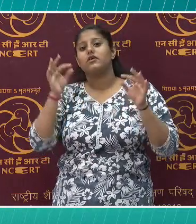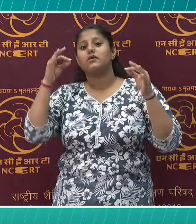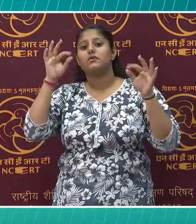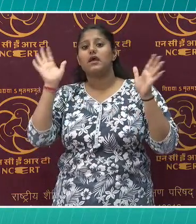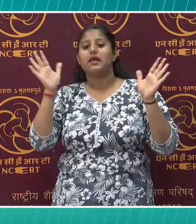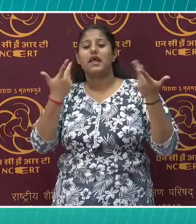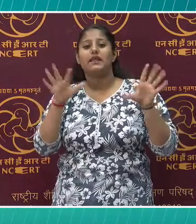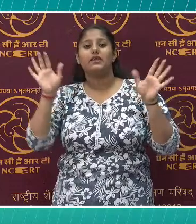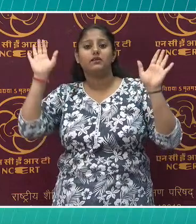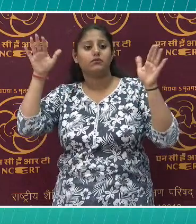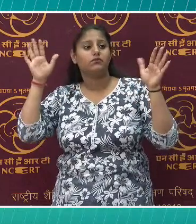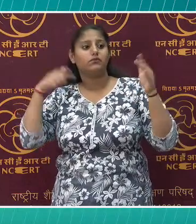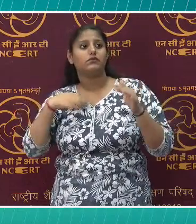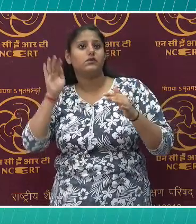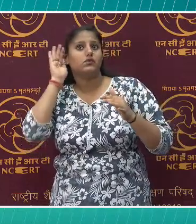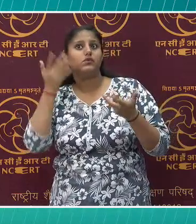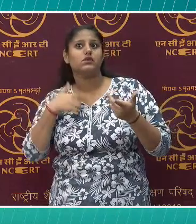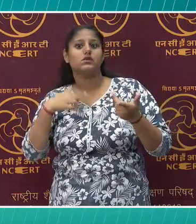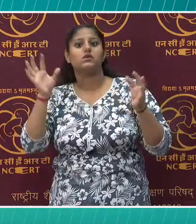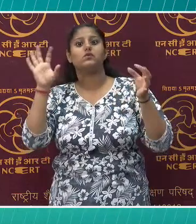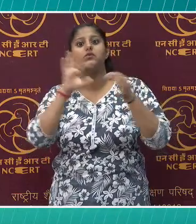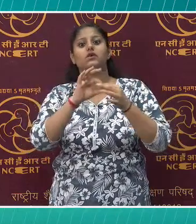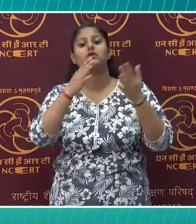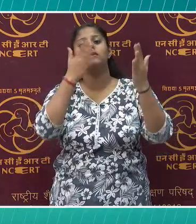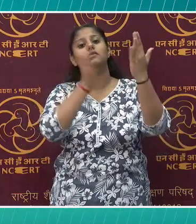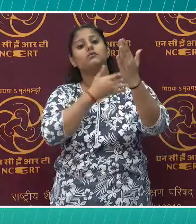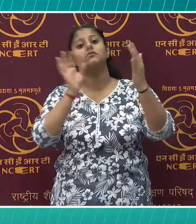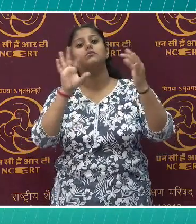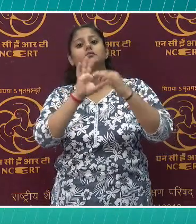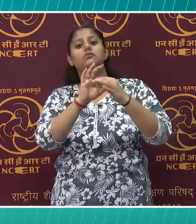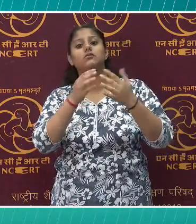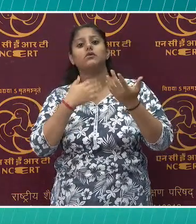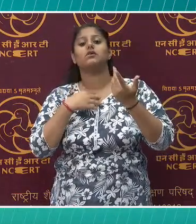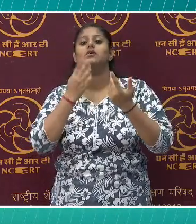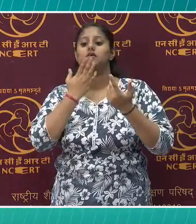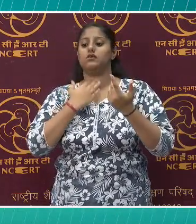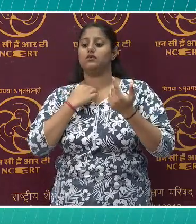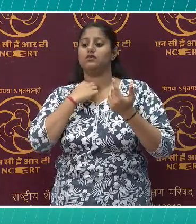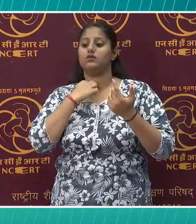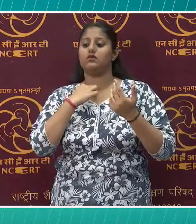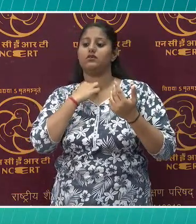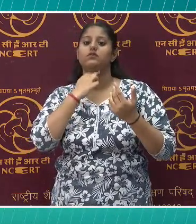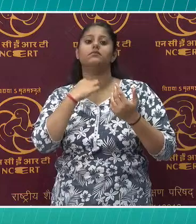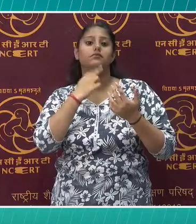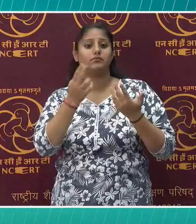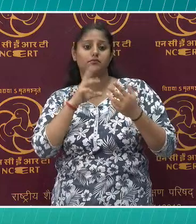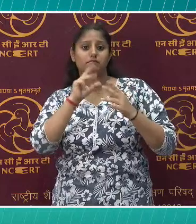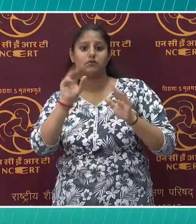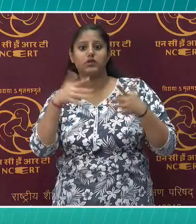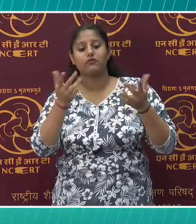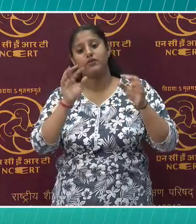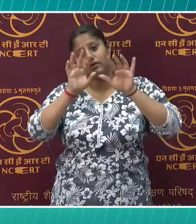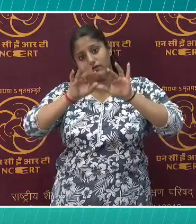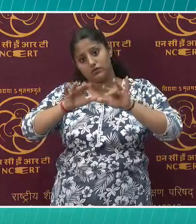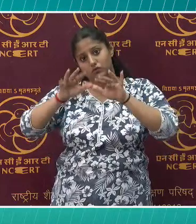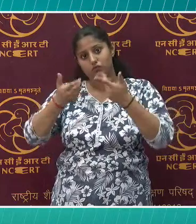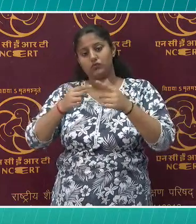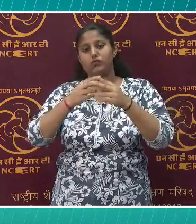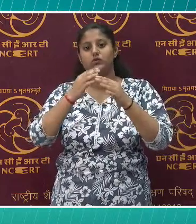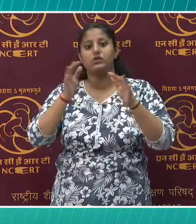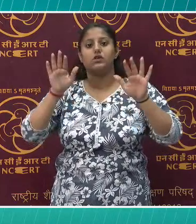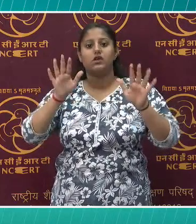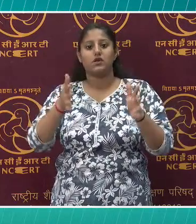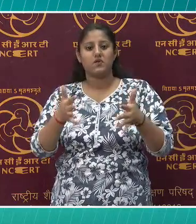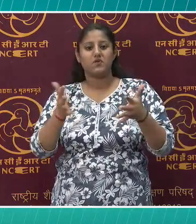सुन ली, तो हमने उसको संगीत में परिवर्तित किया, और हमने अपने उसको गले से उतारा या वाद्य यंत्रों से. Music has,